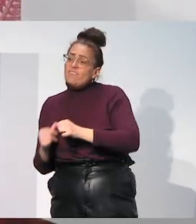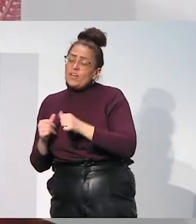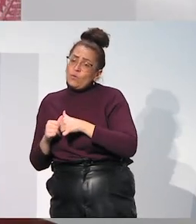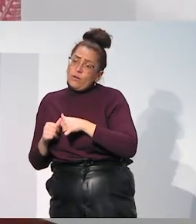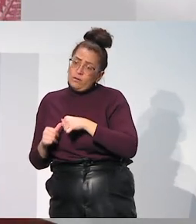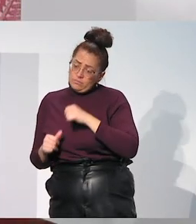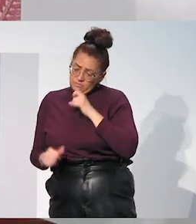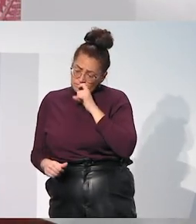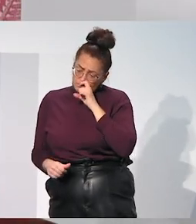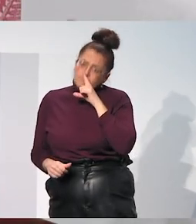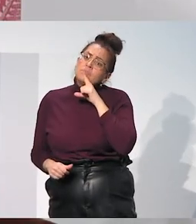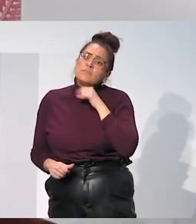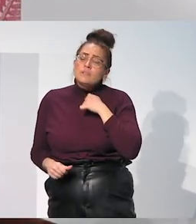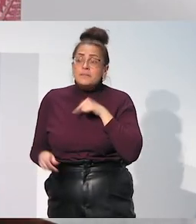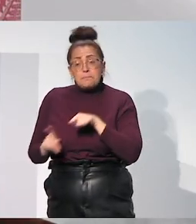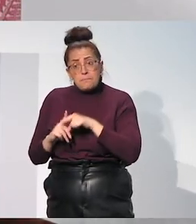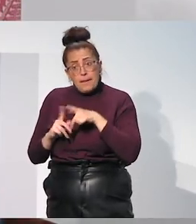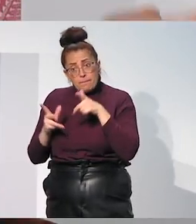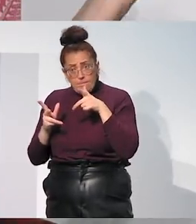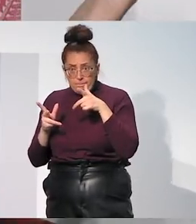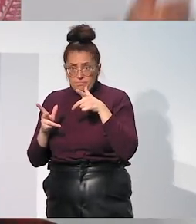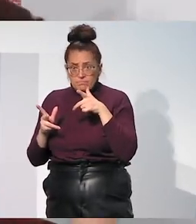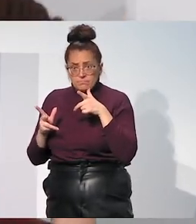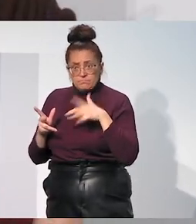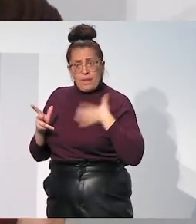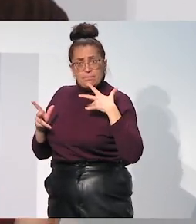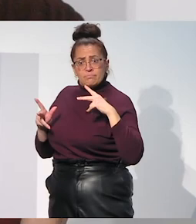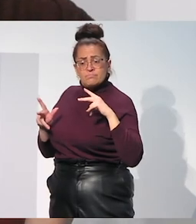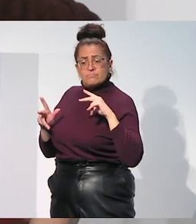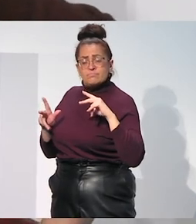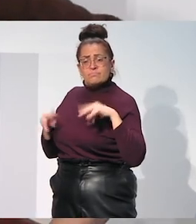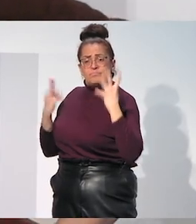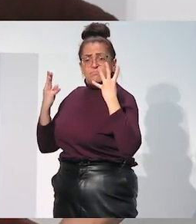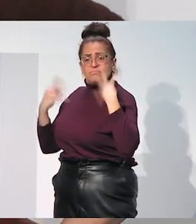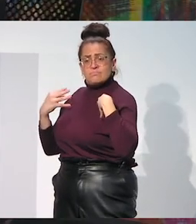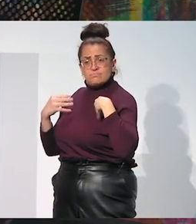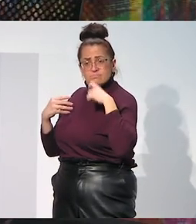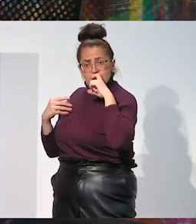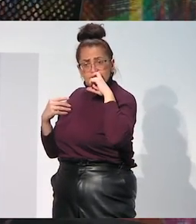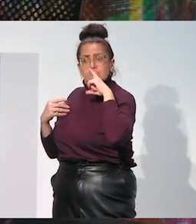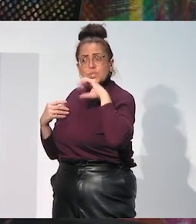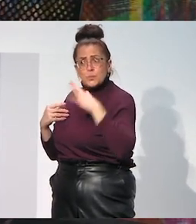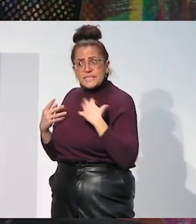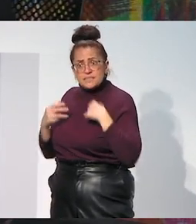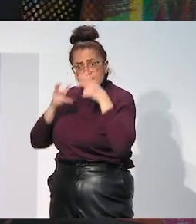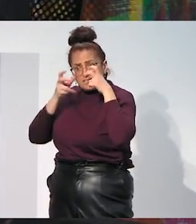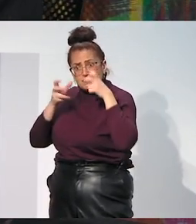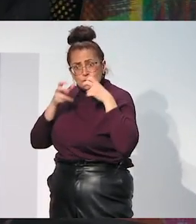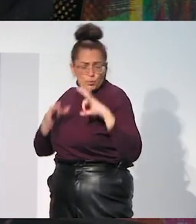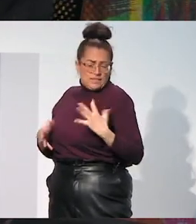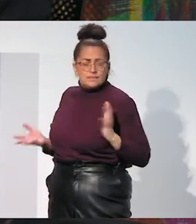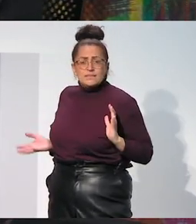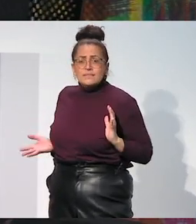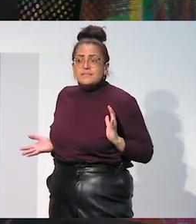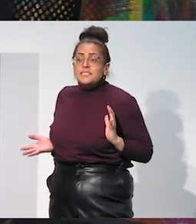tient aussi par l'orgueil. Alors, l'orgueil, mais tout le monde a de l'orgueil. Parce que si cette histoire existe comme ça, c'est que de